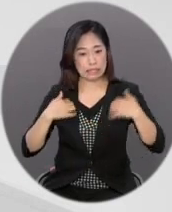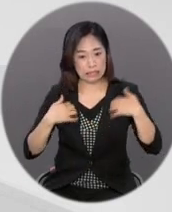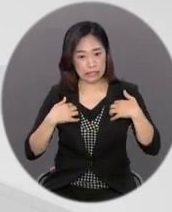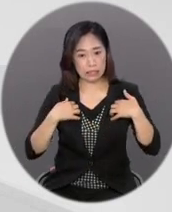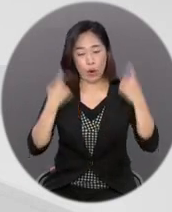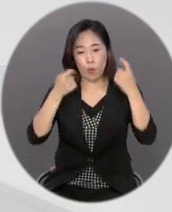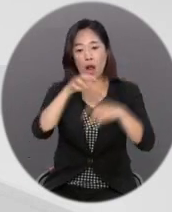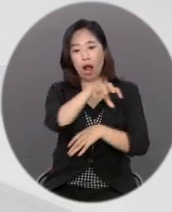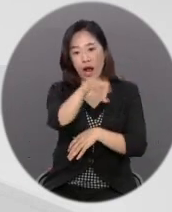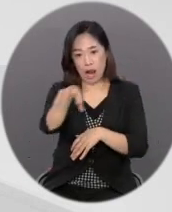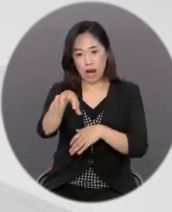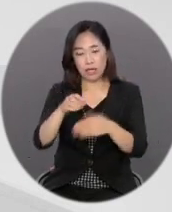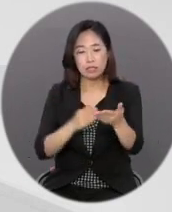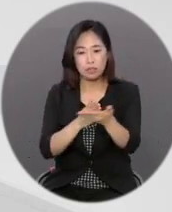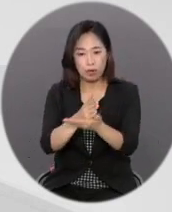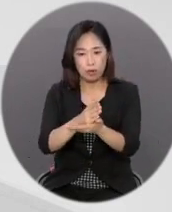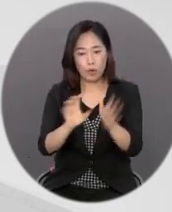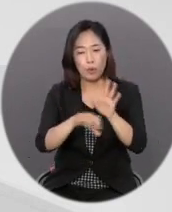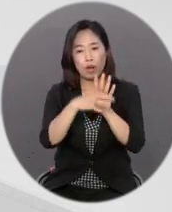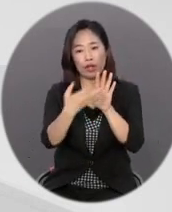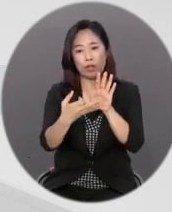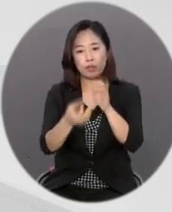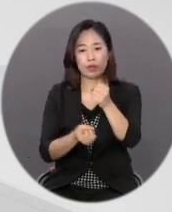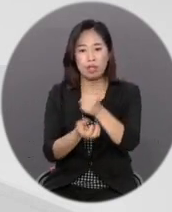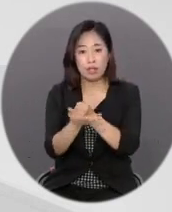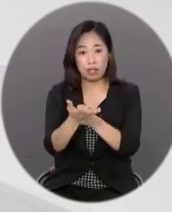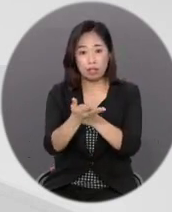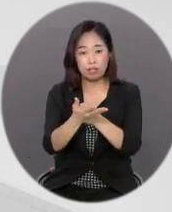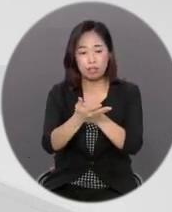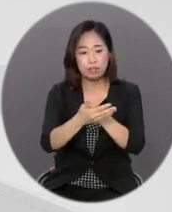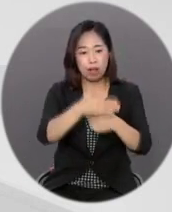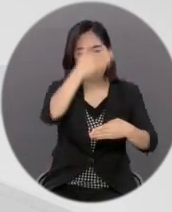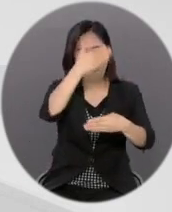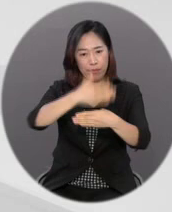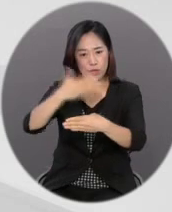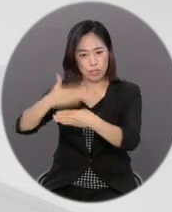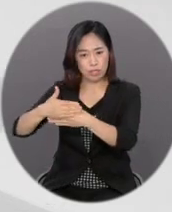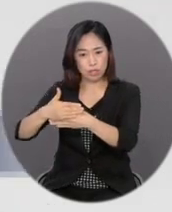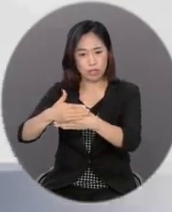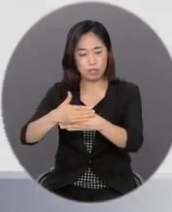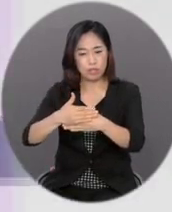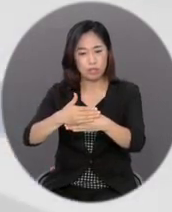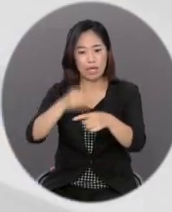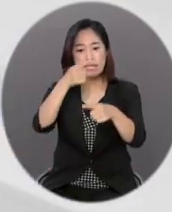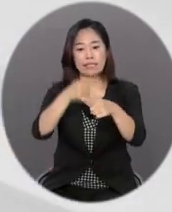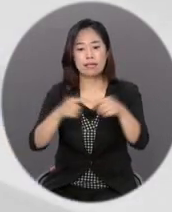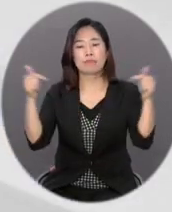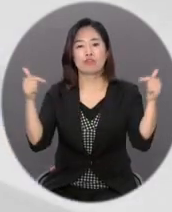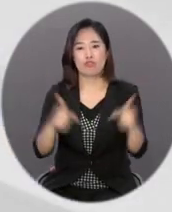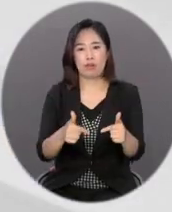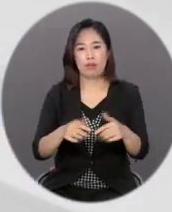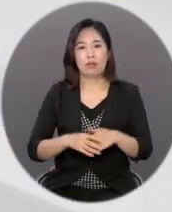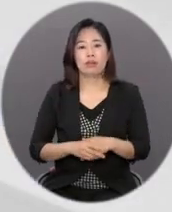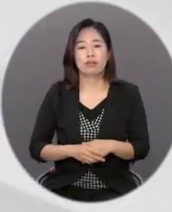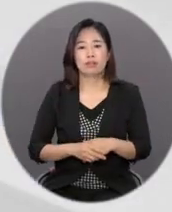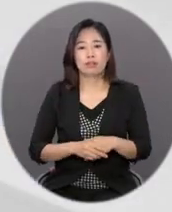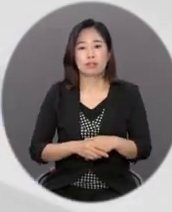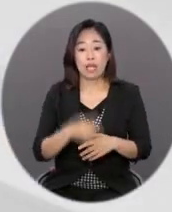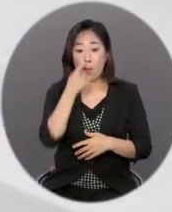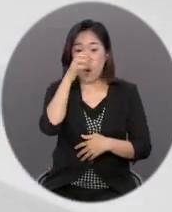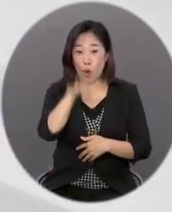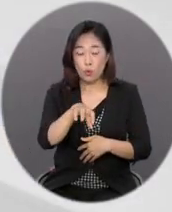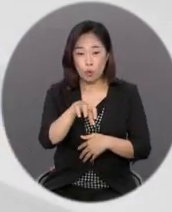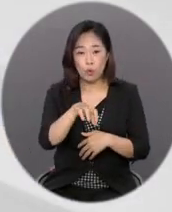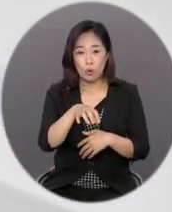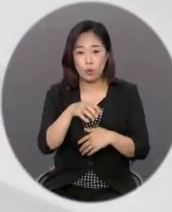업종으로 코로나 사태를 거치며 전체 점포 수가 절반 가까이 줄었습니다. 또 학원과 독서실 등